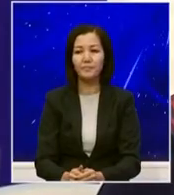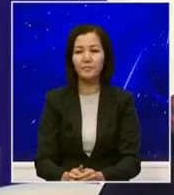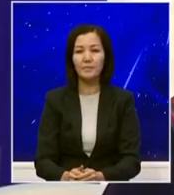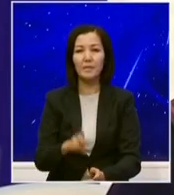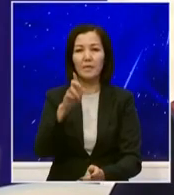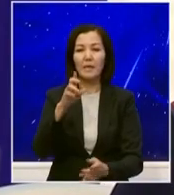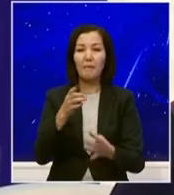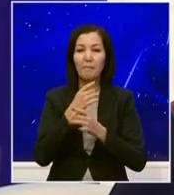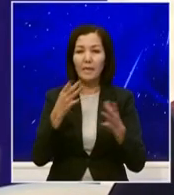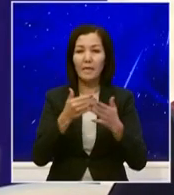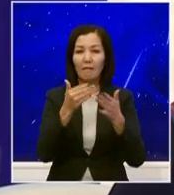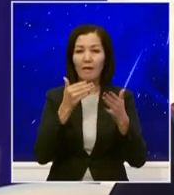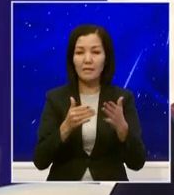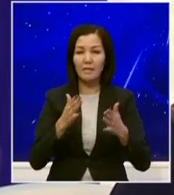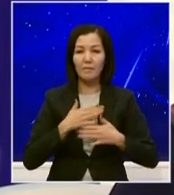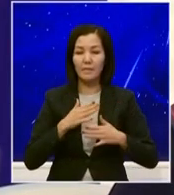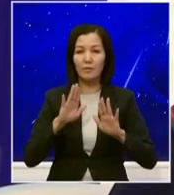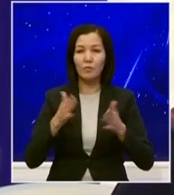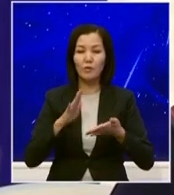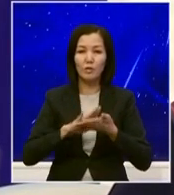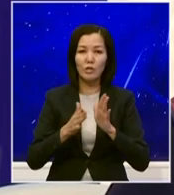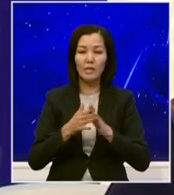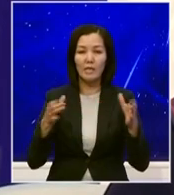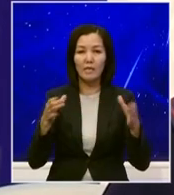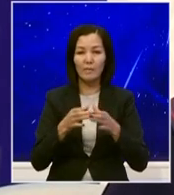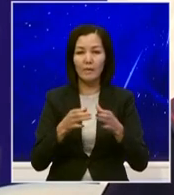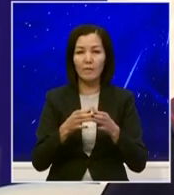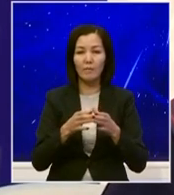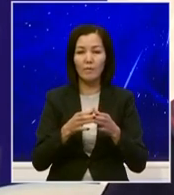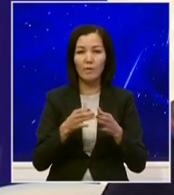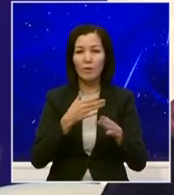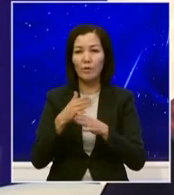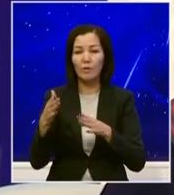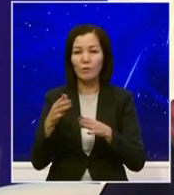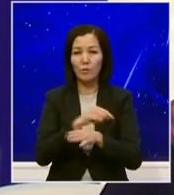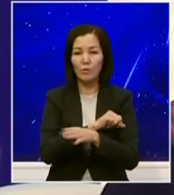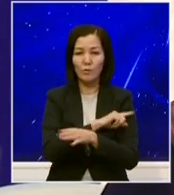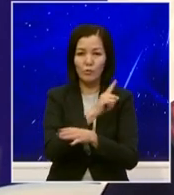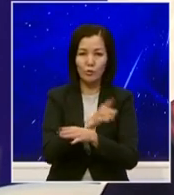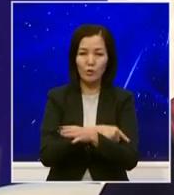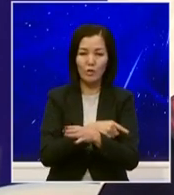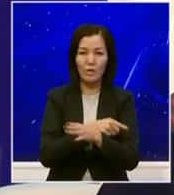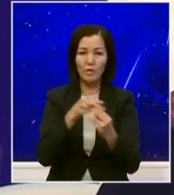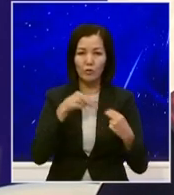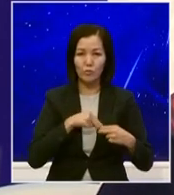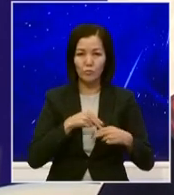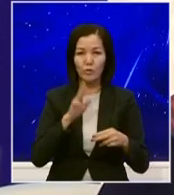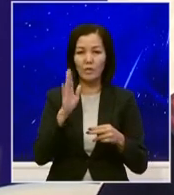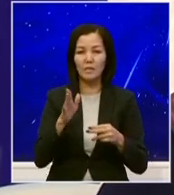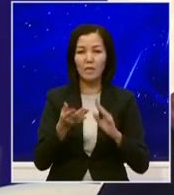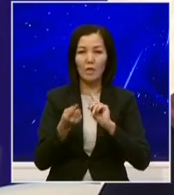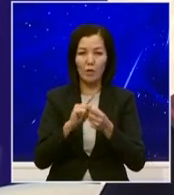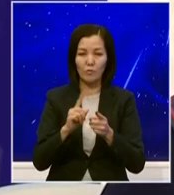Мереке қарсаңында біздің төтенше департаментінің жеке құрамы күшейтілген жағдайға